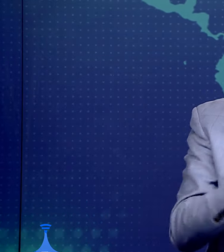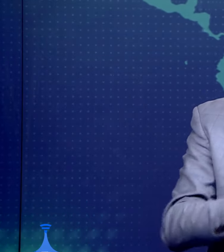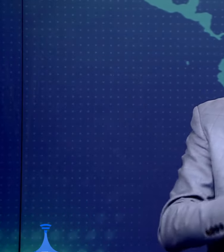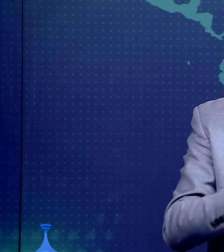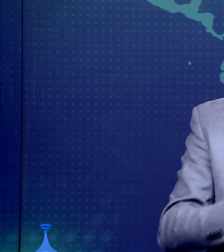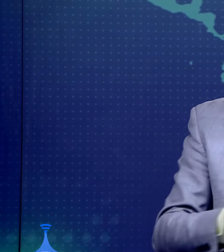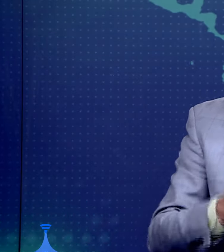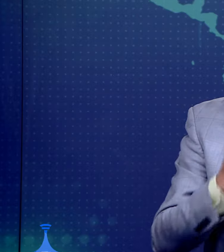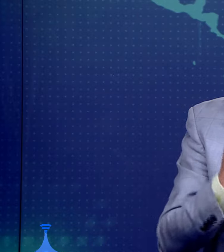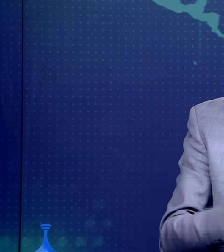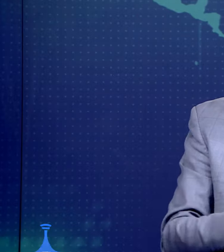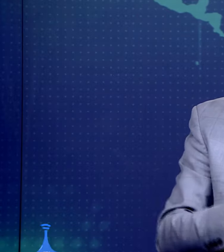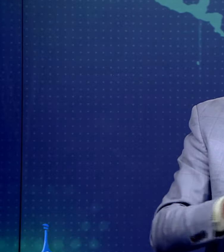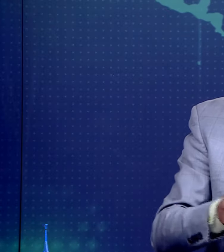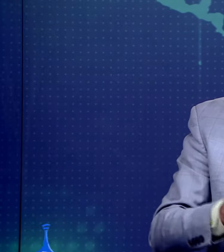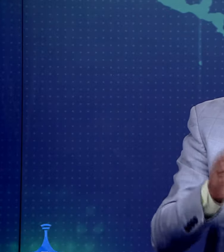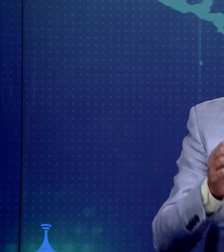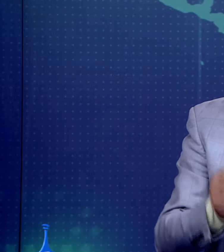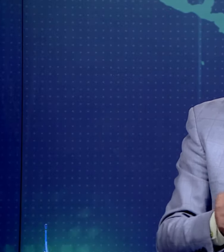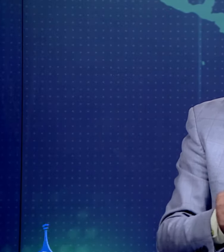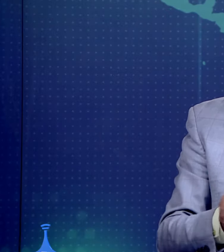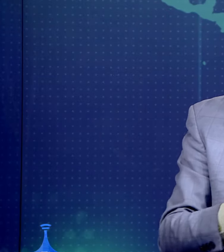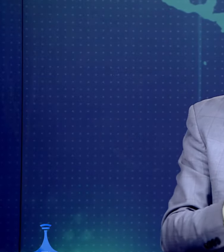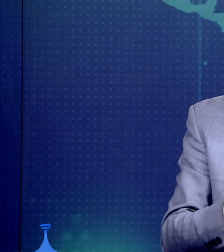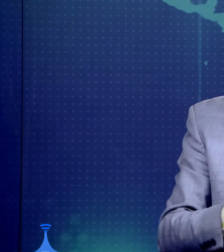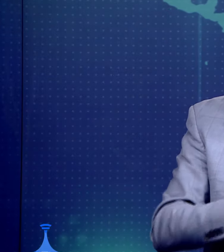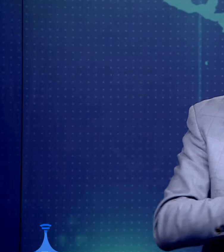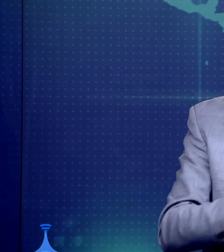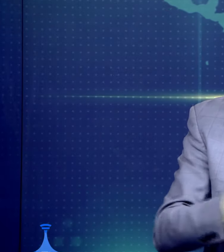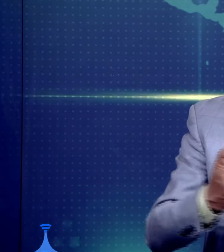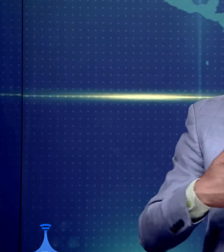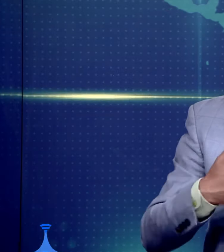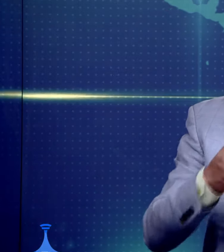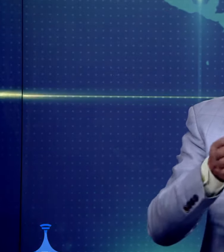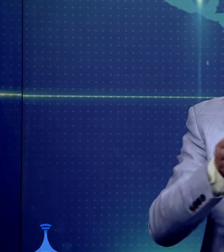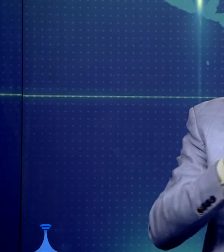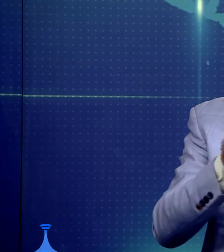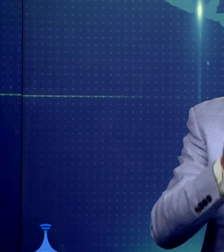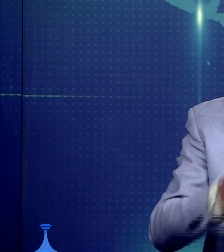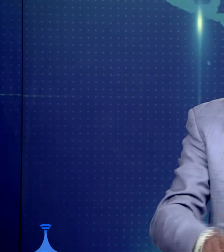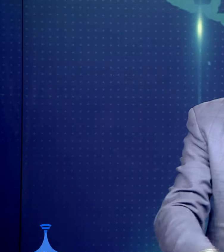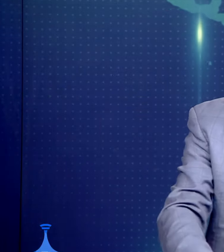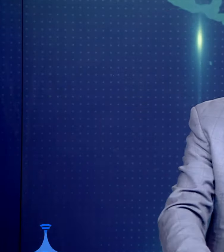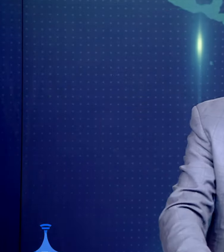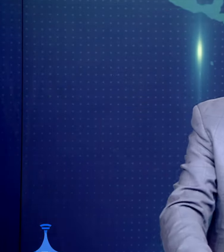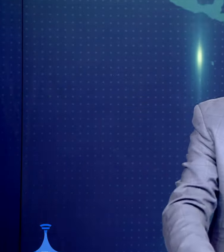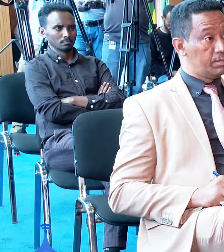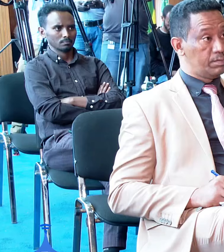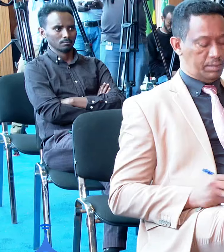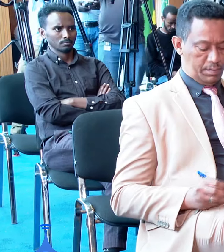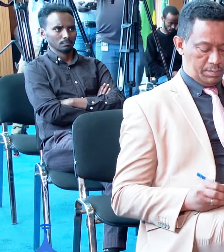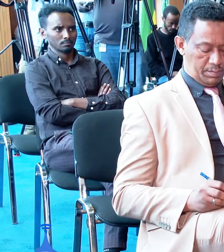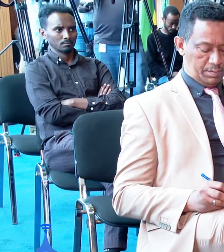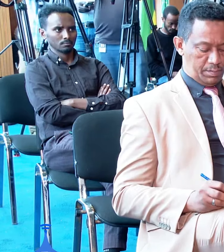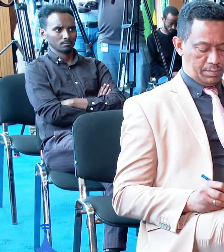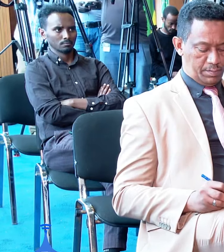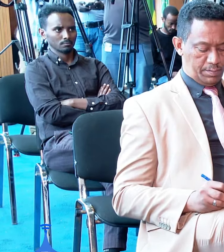اندالوت آگرتون هنل لمادرک امیاچل امک آکم اندالات گلزوان.